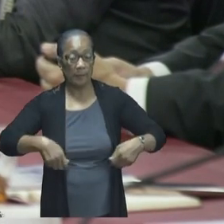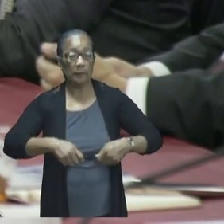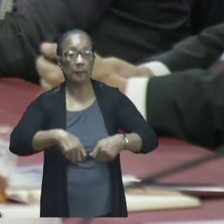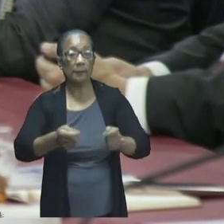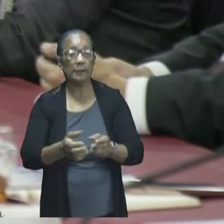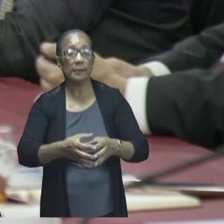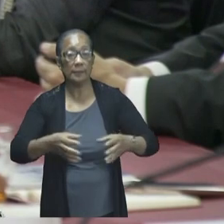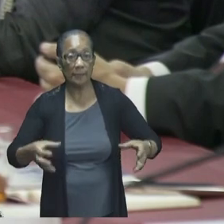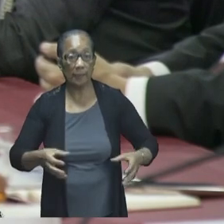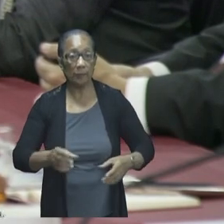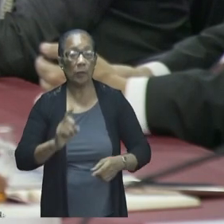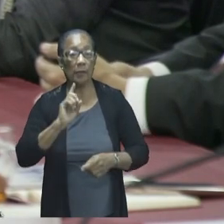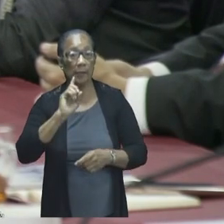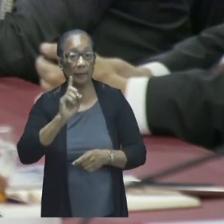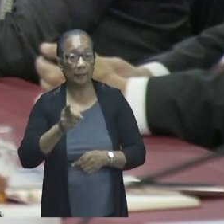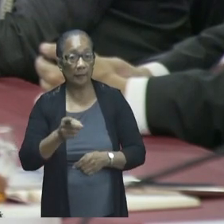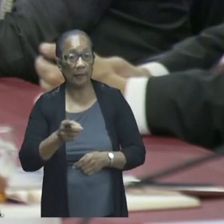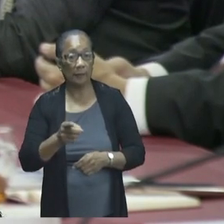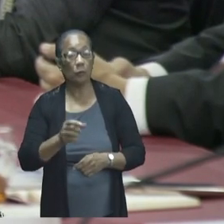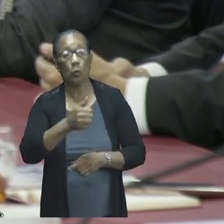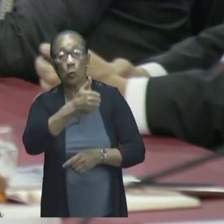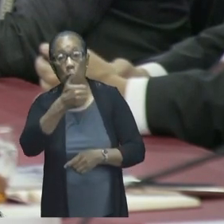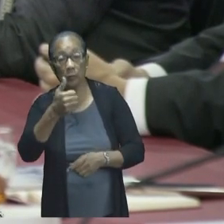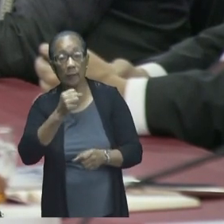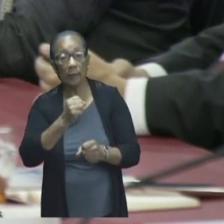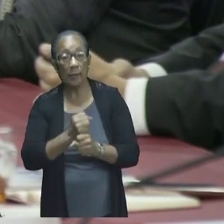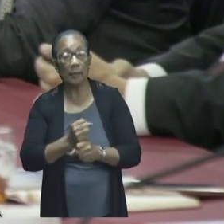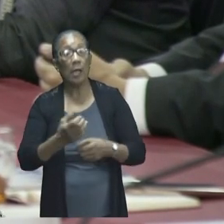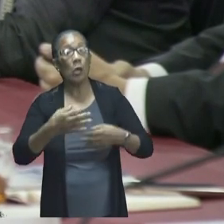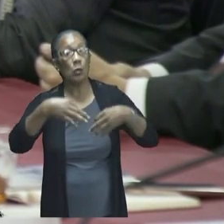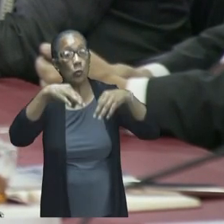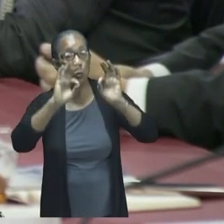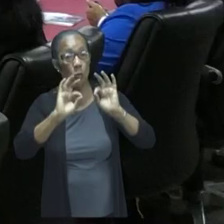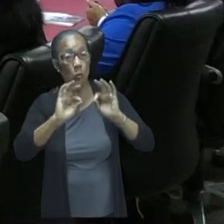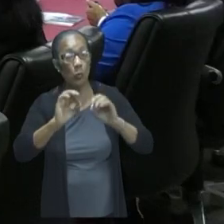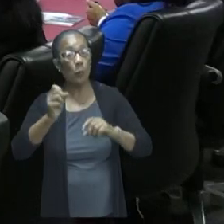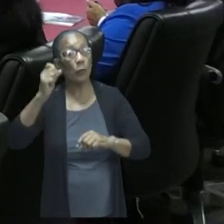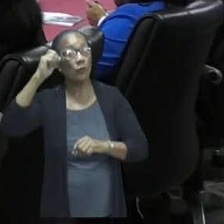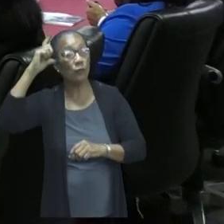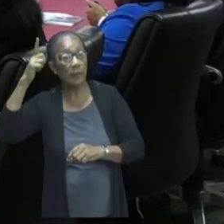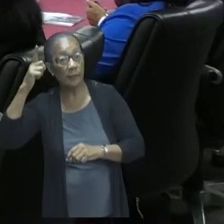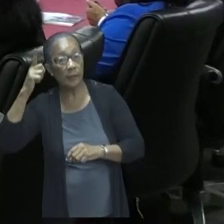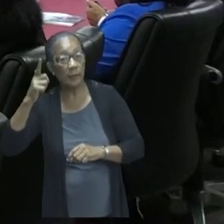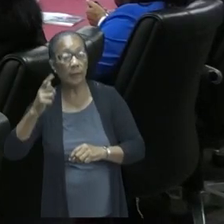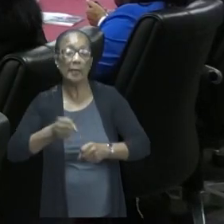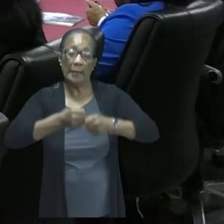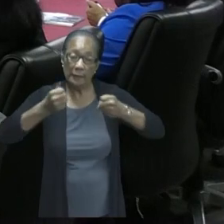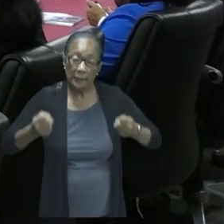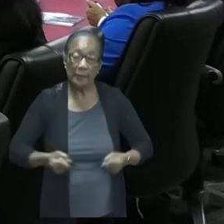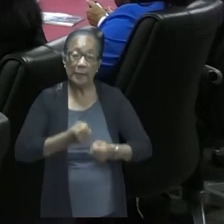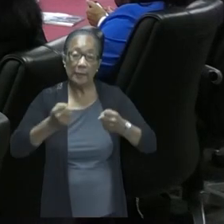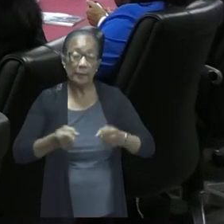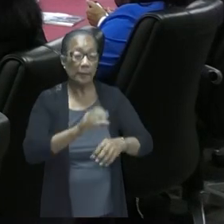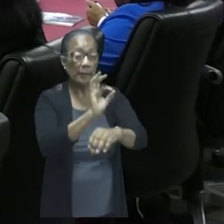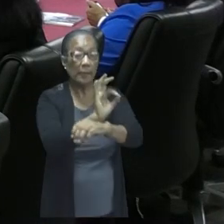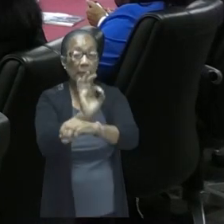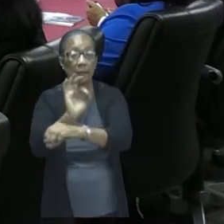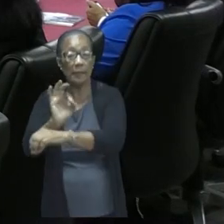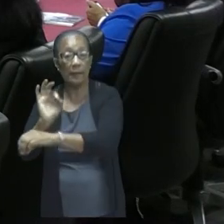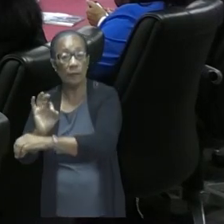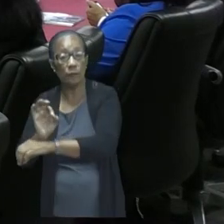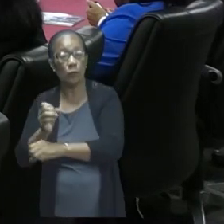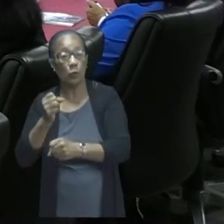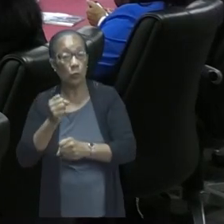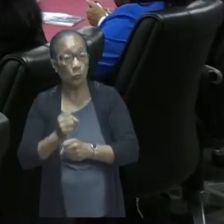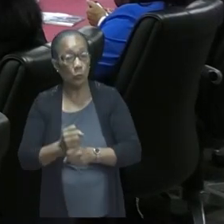dat het apparaat rationeler wat moderner wordt professionele wordt met trainingen maar dat we dat gaan doen op basis van een